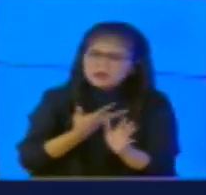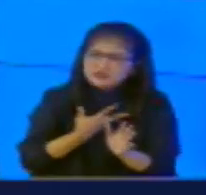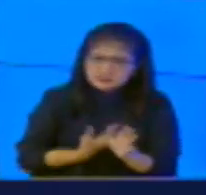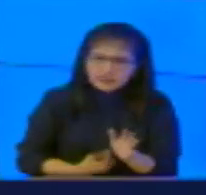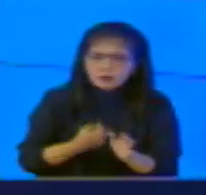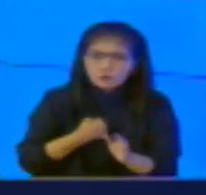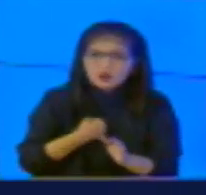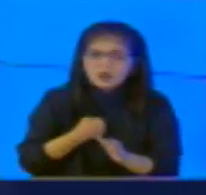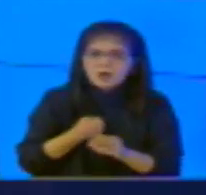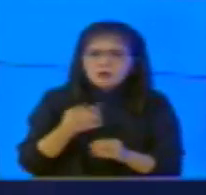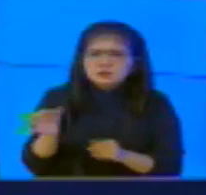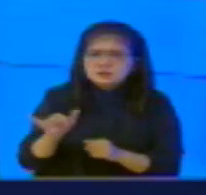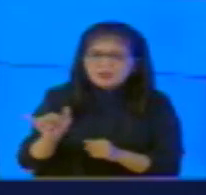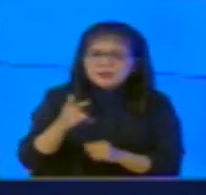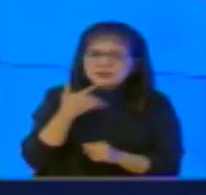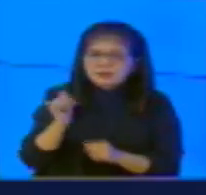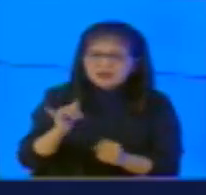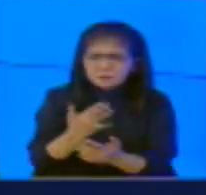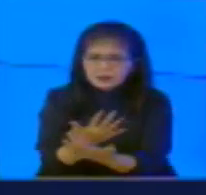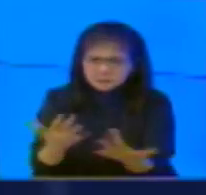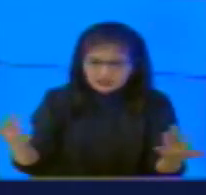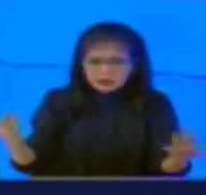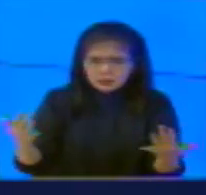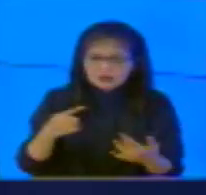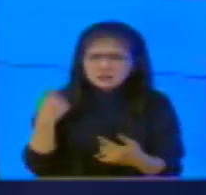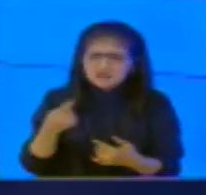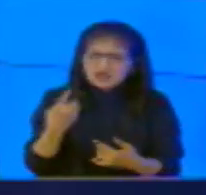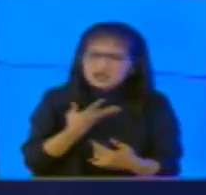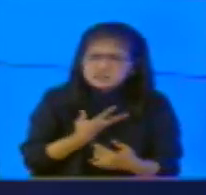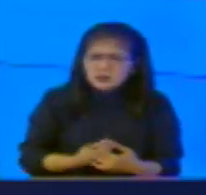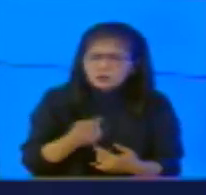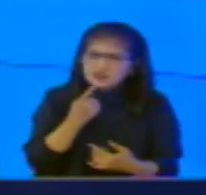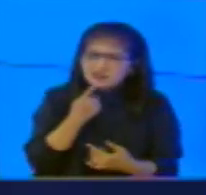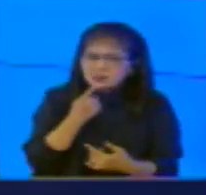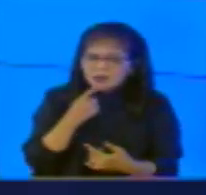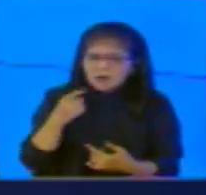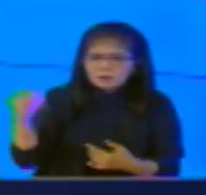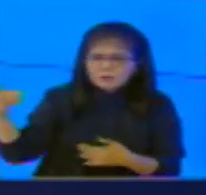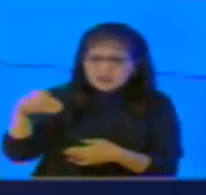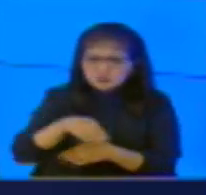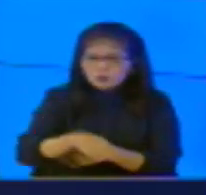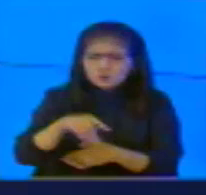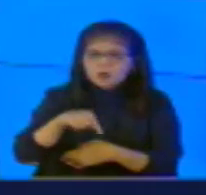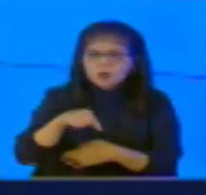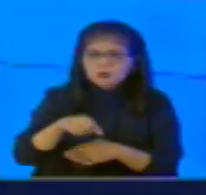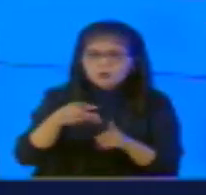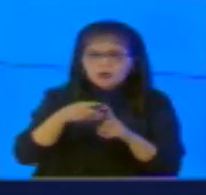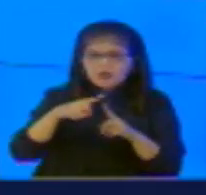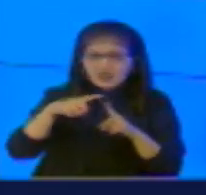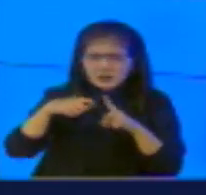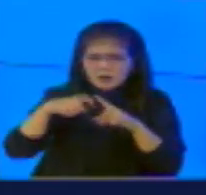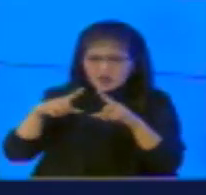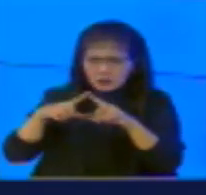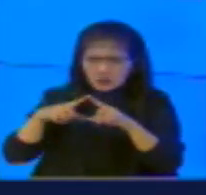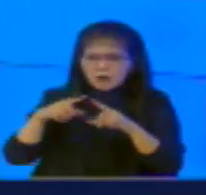sama aku juga sudah ini juga kecewa terkait dengan kedatangan TKA disaat kita